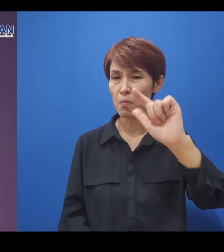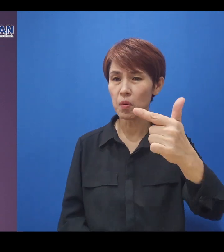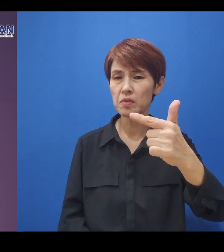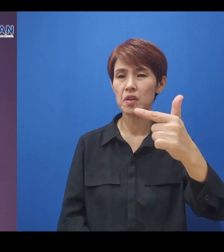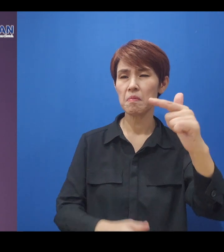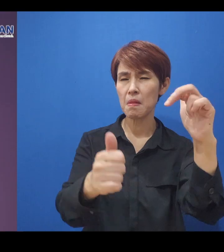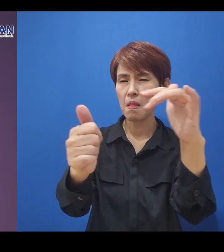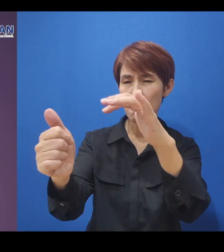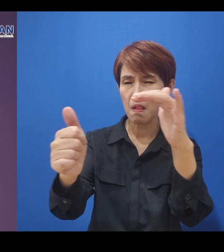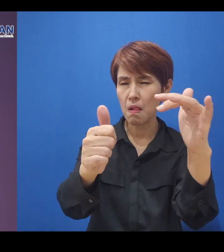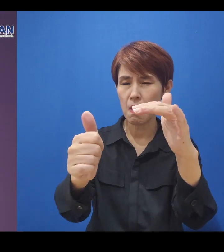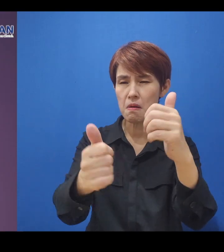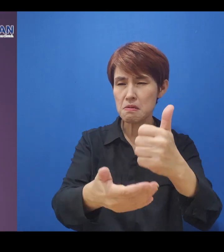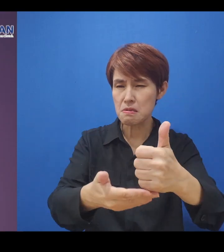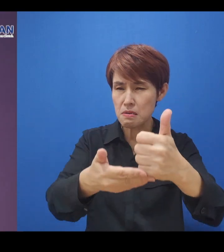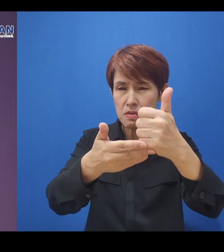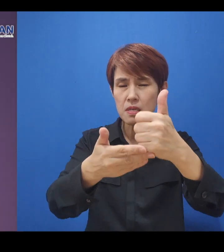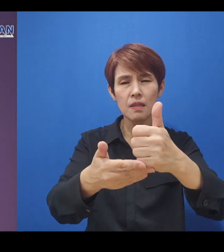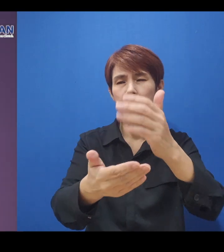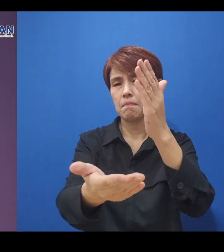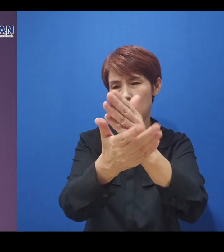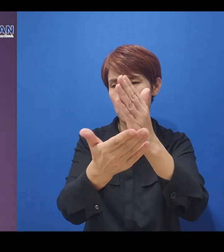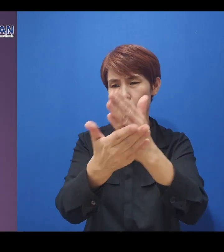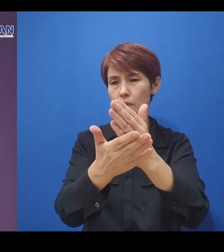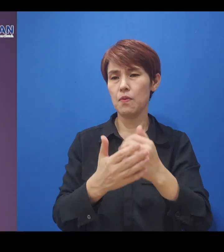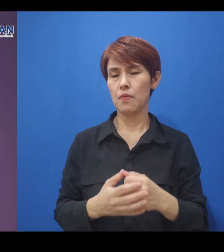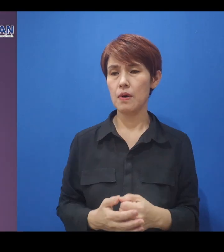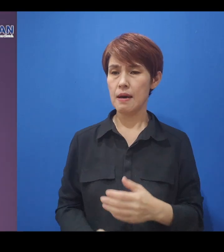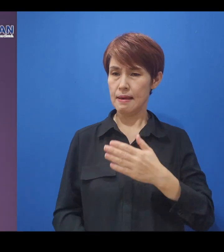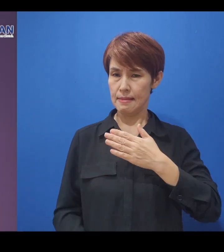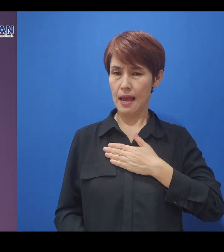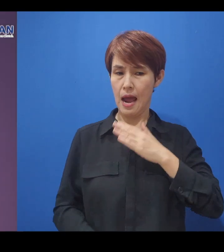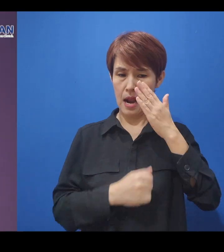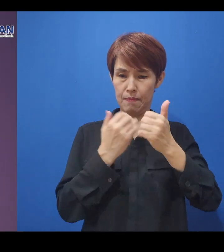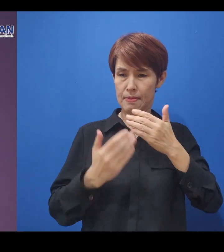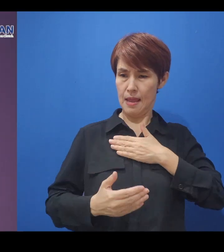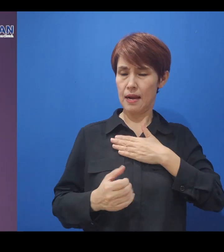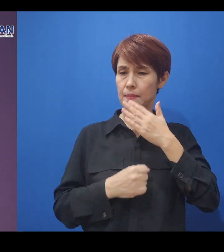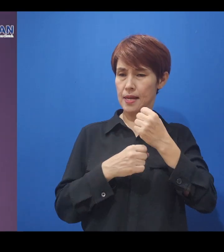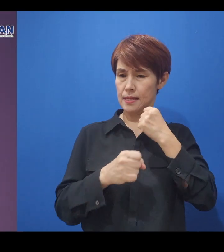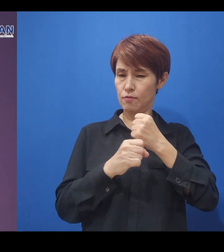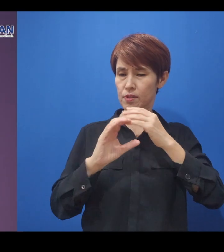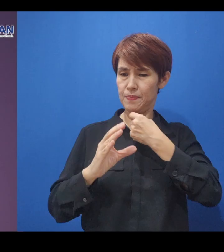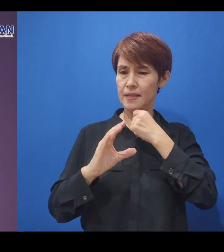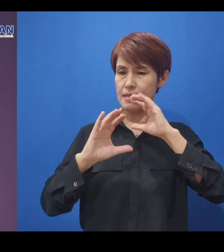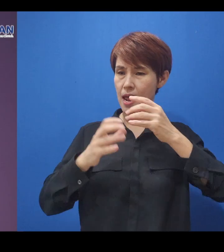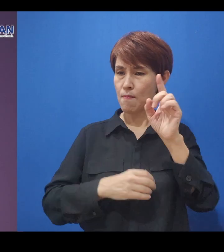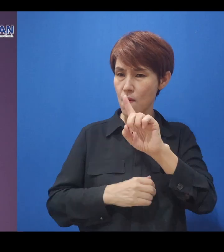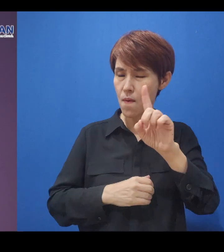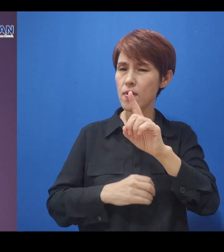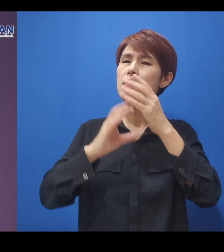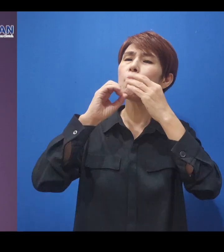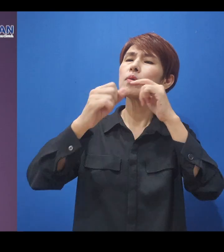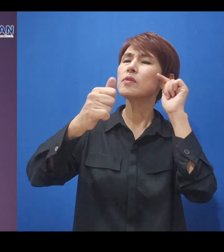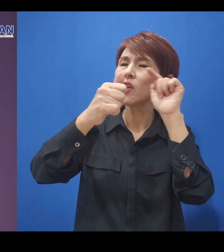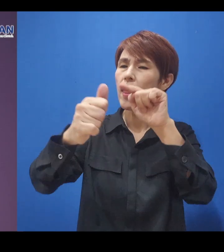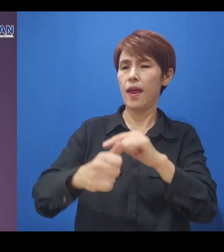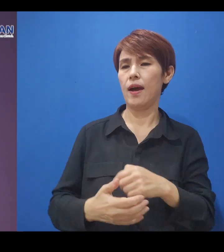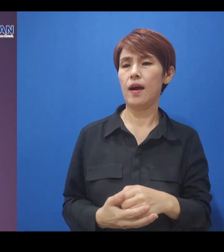하고 자신만 높아지는 그런 나라 말고 내가 만들고 싶은 나라가 어떤 나라인지 가서